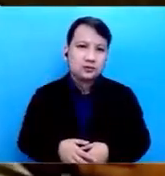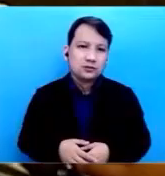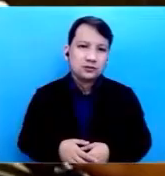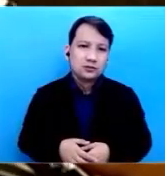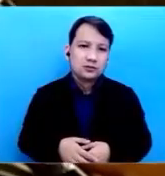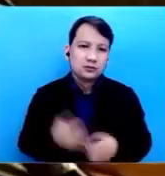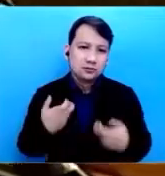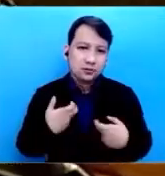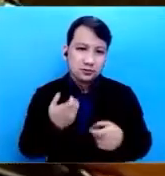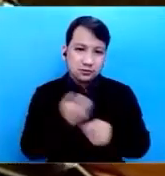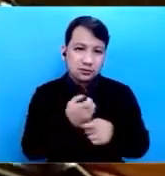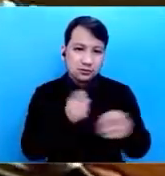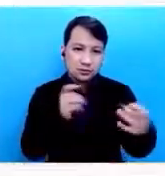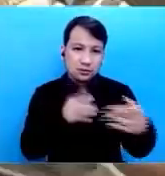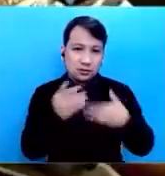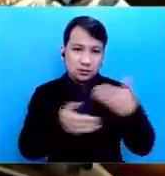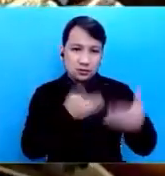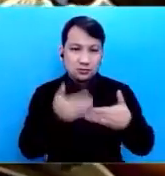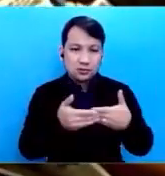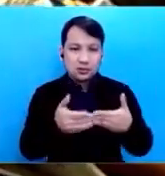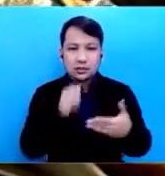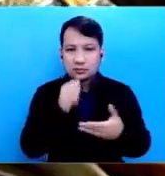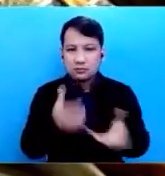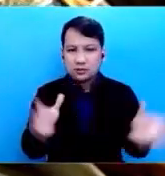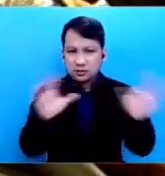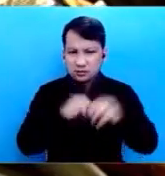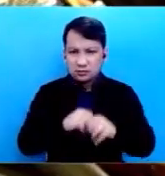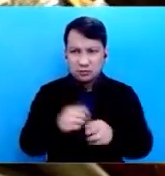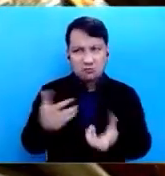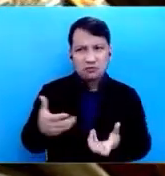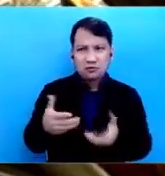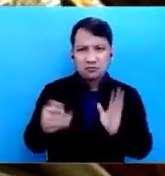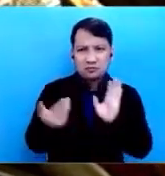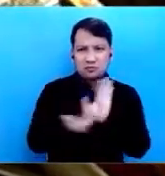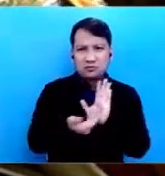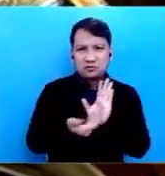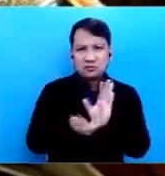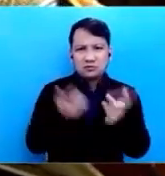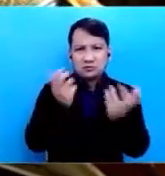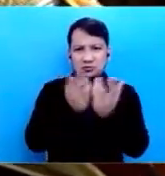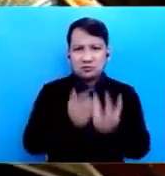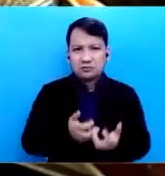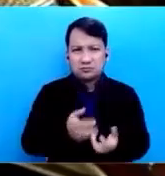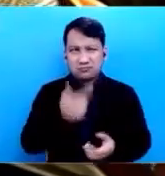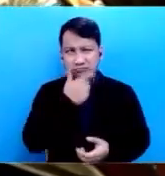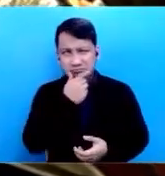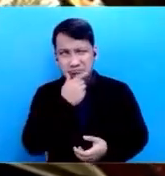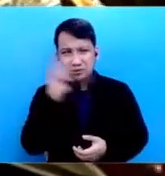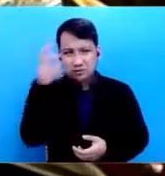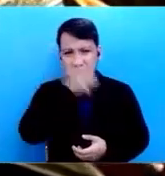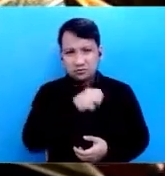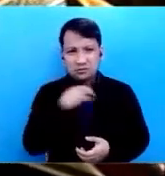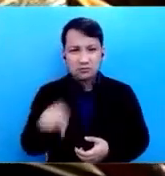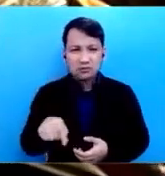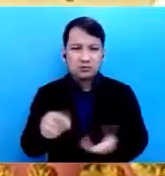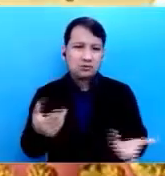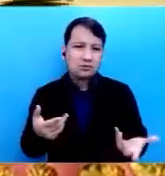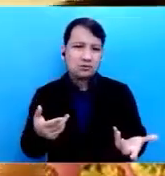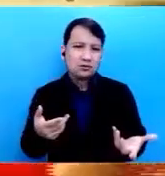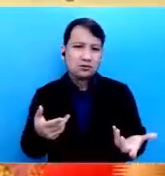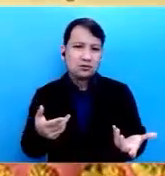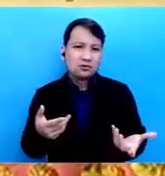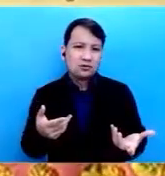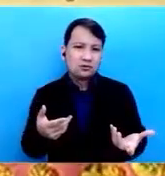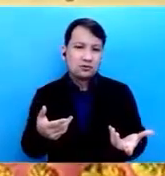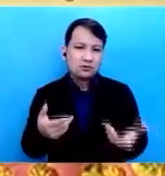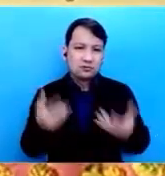ngayon dahil yung proseso hindi pa tapos. Pag sinabi mong walang enough na batas, so mag-wonder ka bakit na-convict kung wala palang enough na batas.